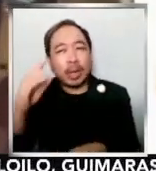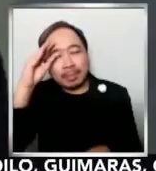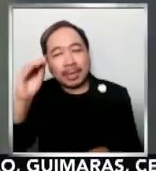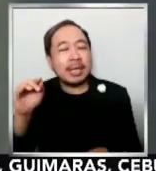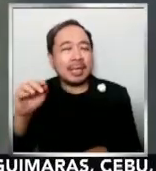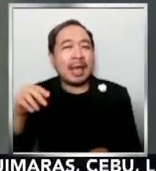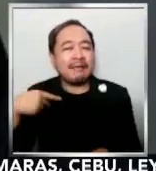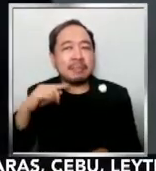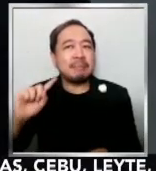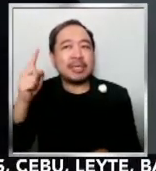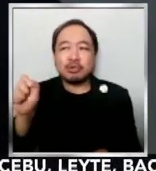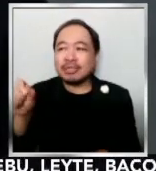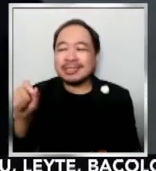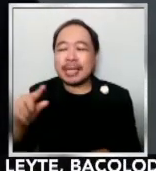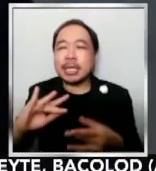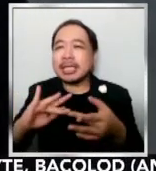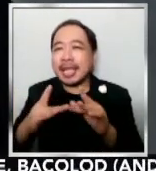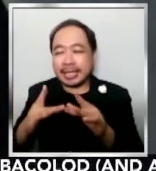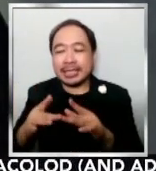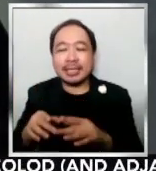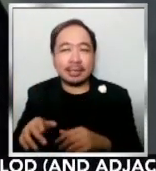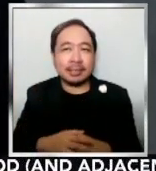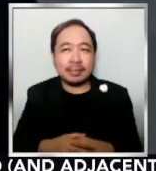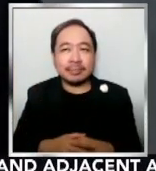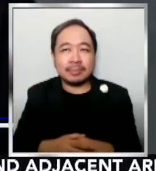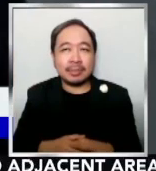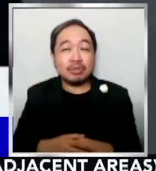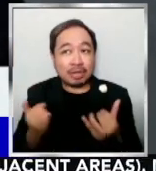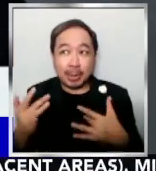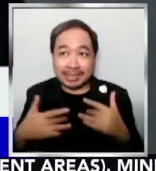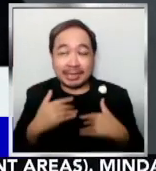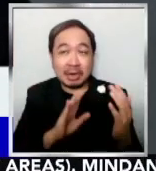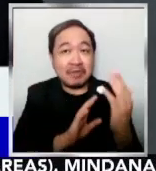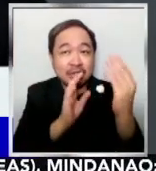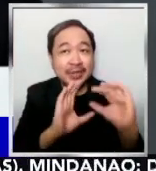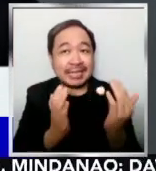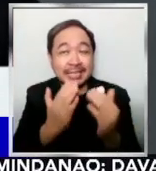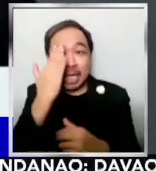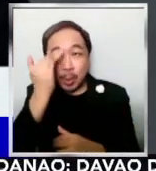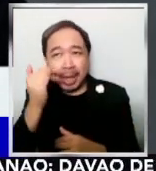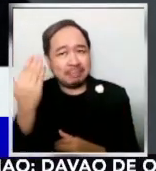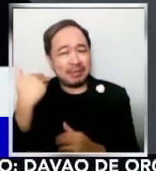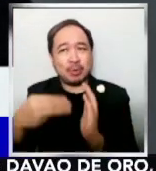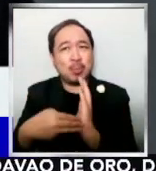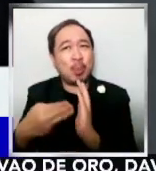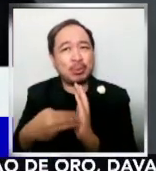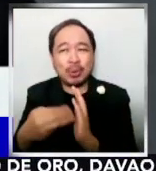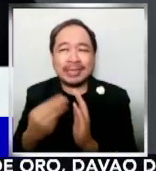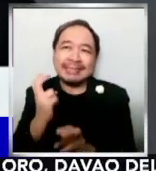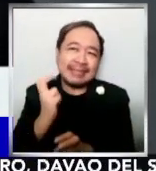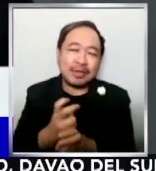eskwela na. Yung pagsagot po sa module. Kasi po, natatambakan po ako minsan. Sunod-sunod